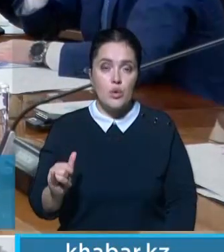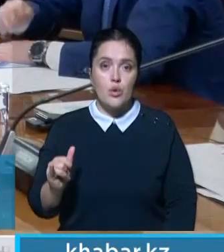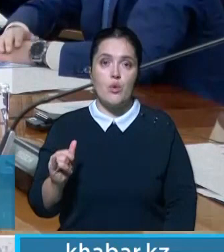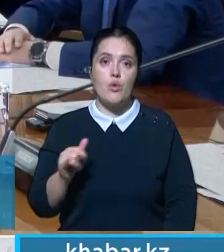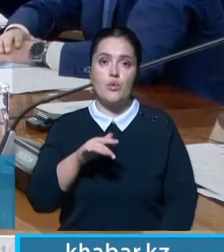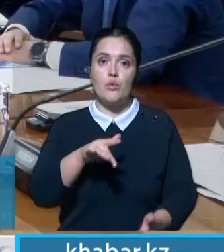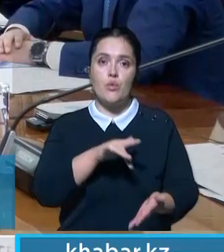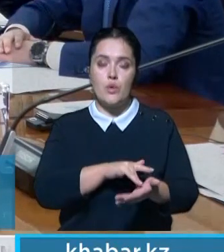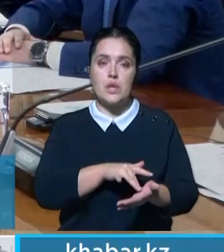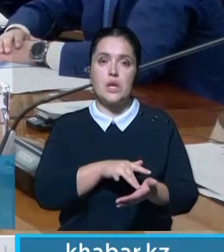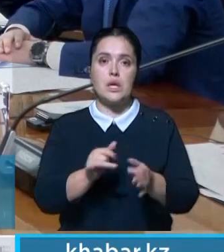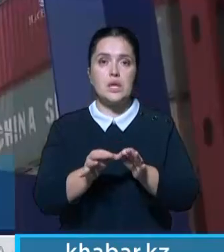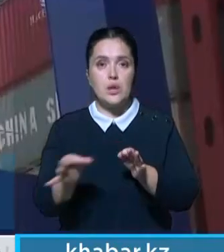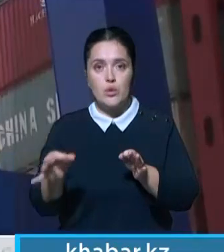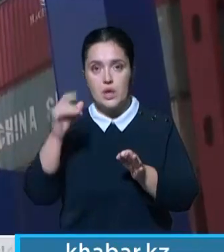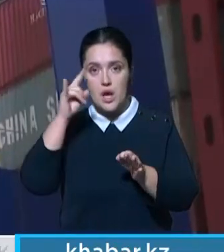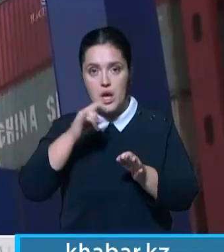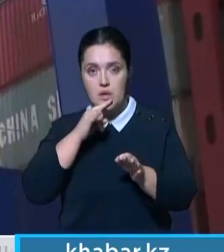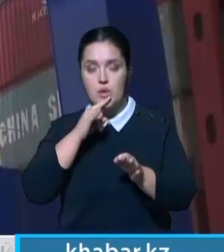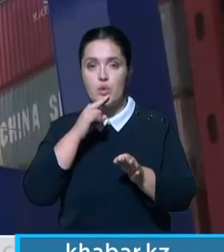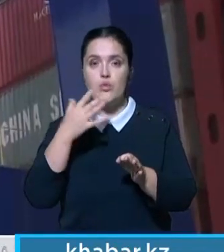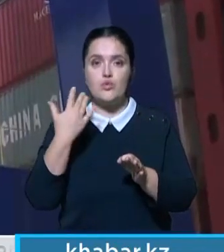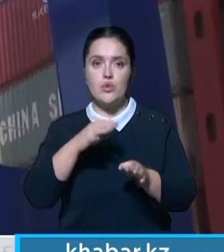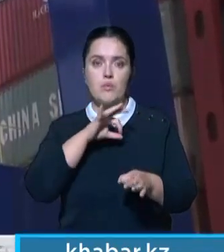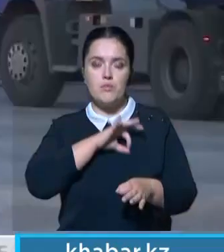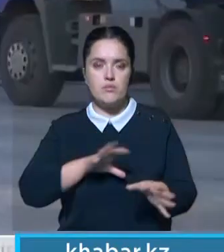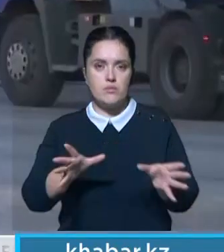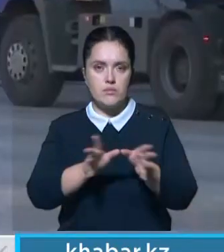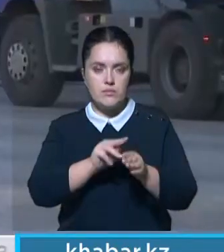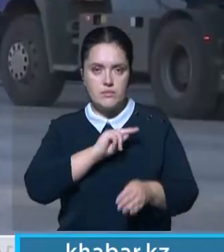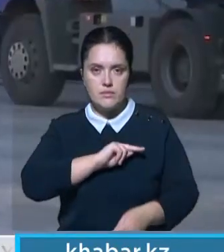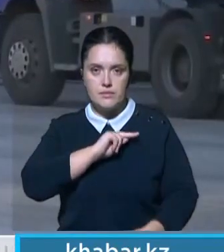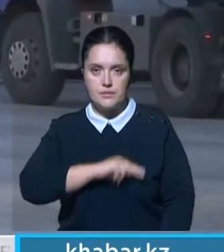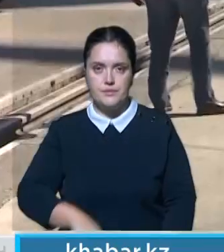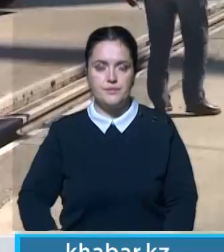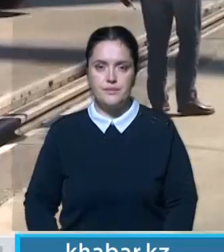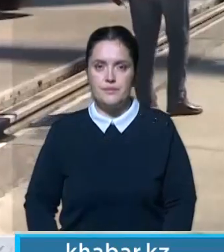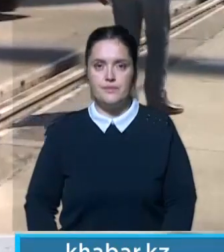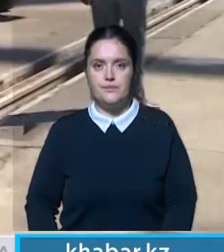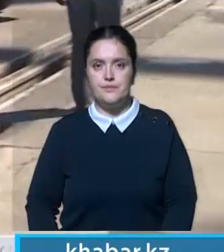между провинцией и регионами Казахстана уже налажено продуктивное сотрудничество.